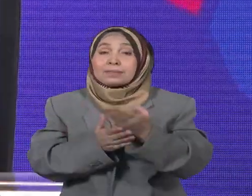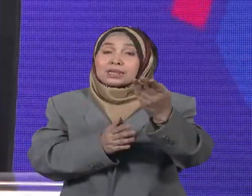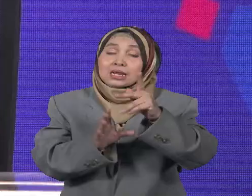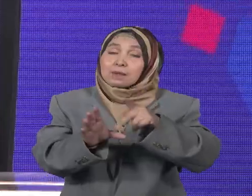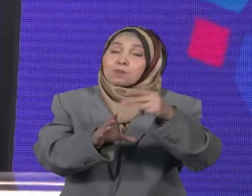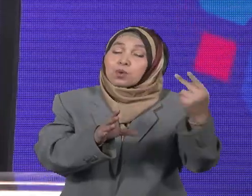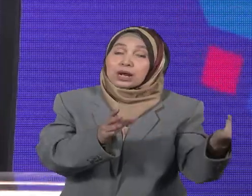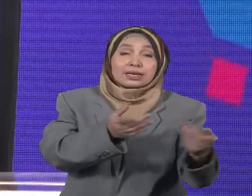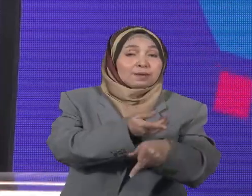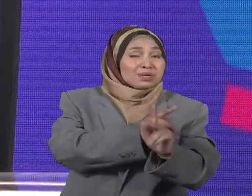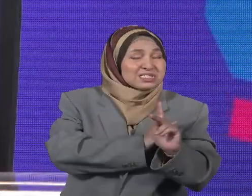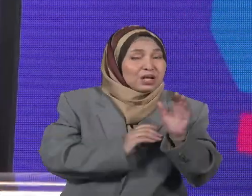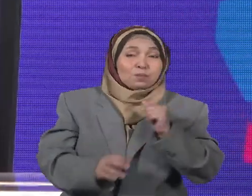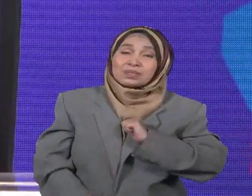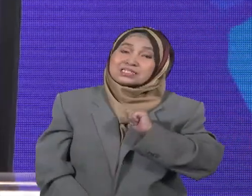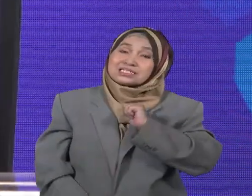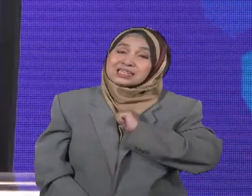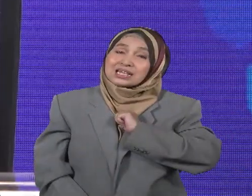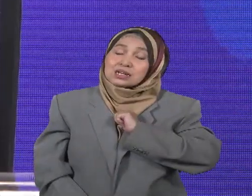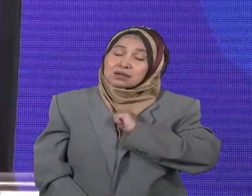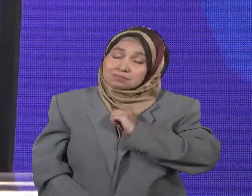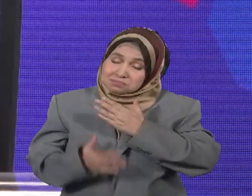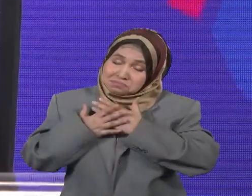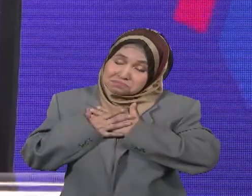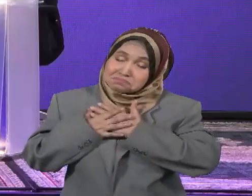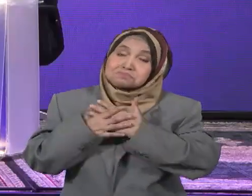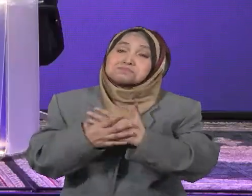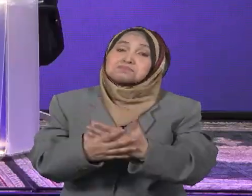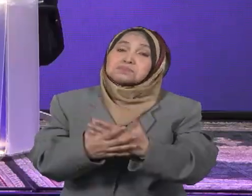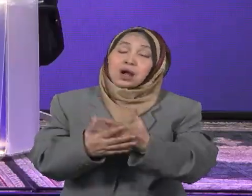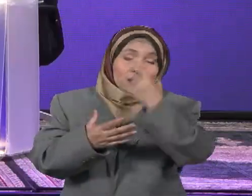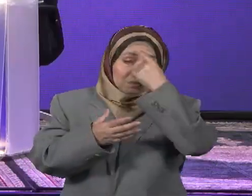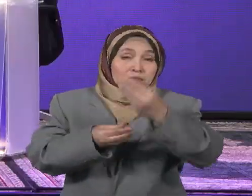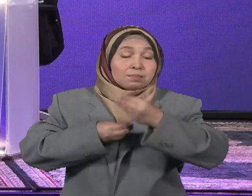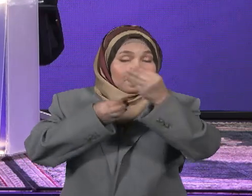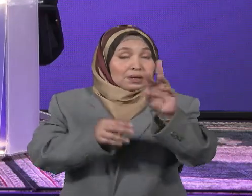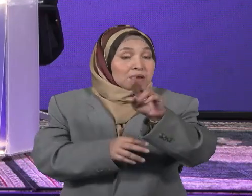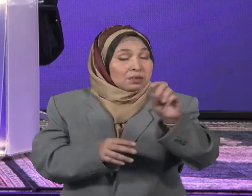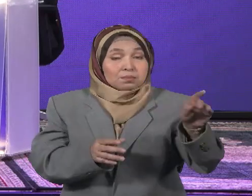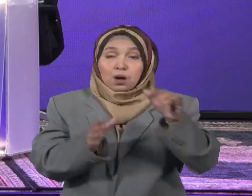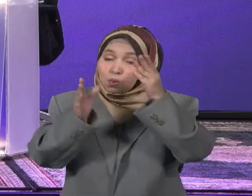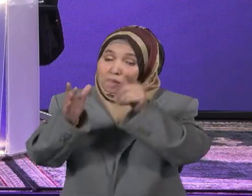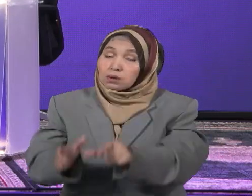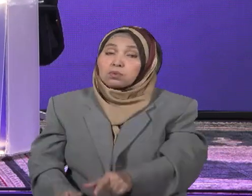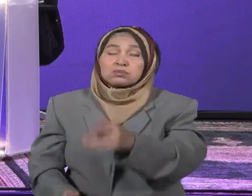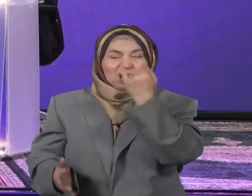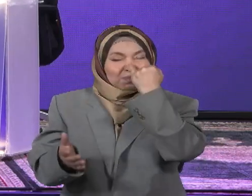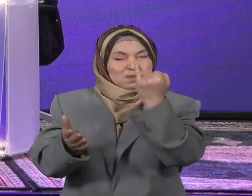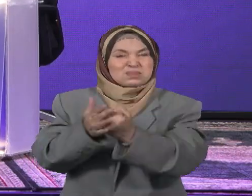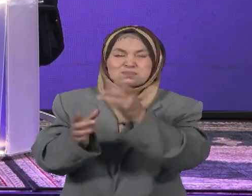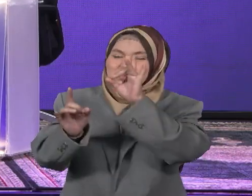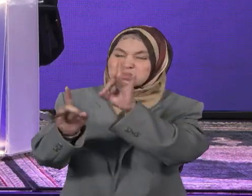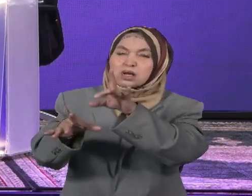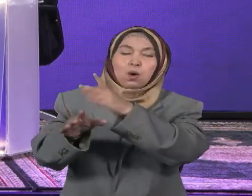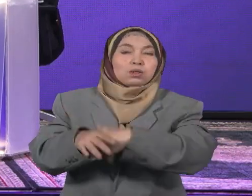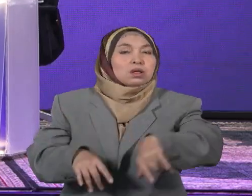yang meminjam. Kalau dia sendiri yang sudi untuk memberi riba tersebut, orang ini juga dilaknat oleh Allah Subhanahu Wa Taala. Itu